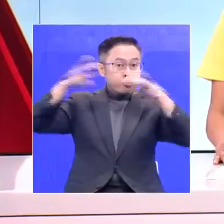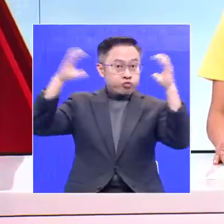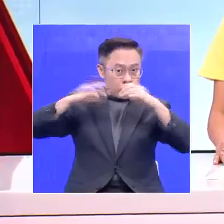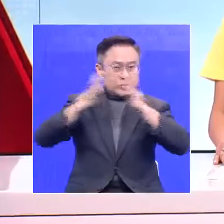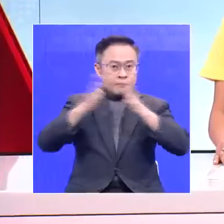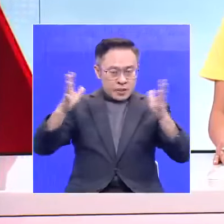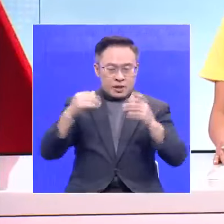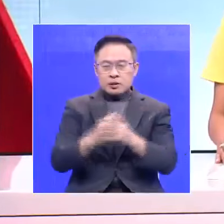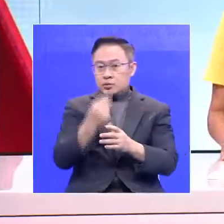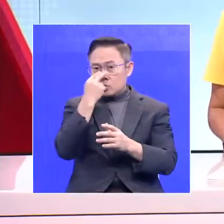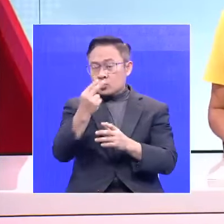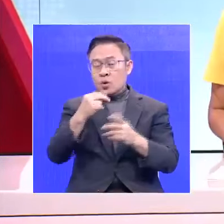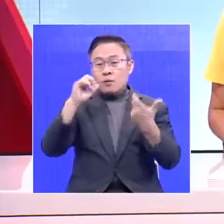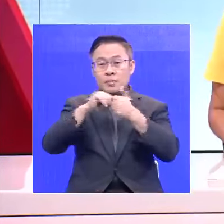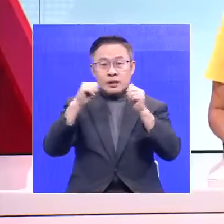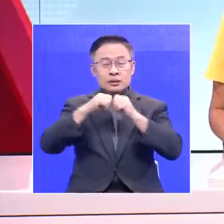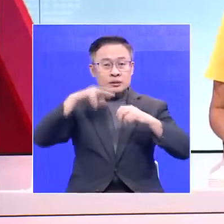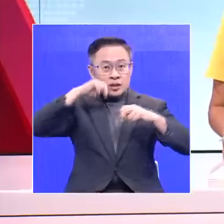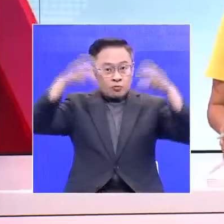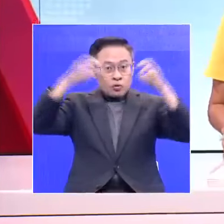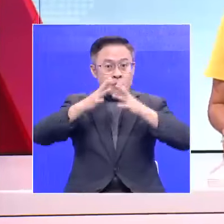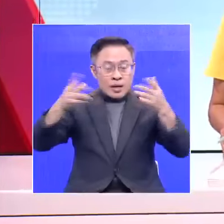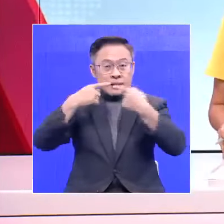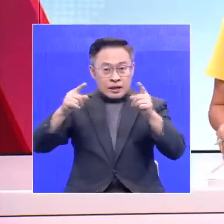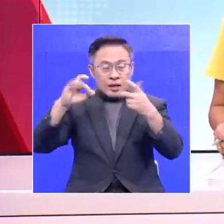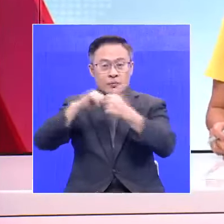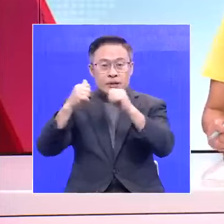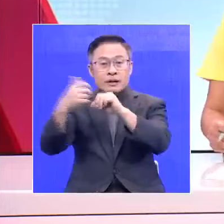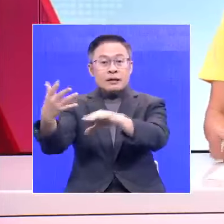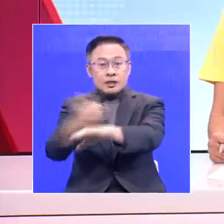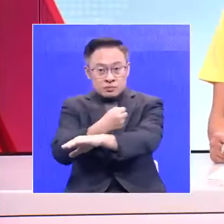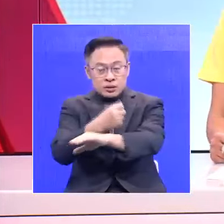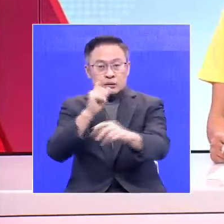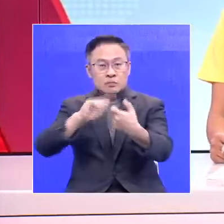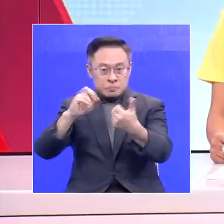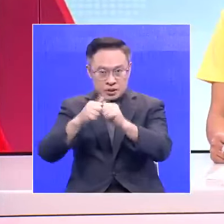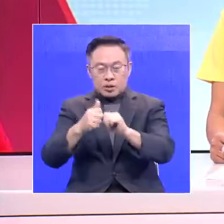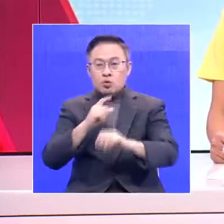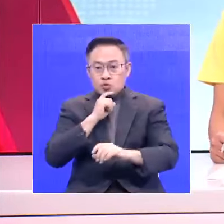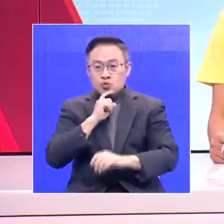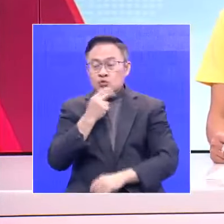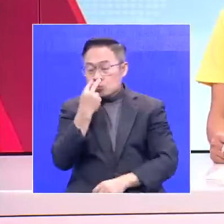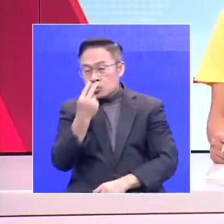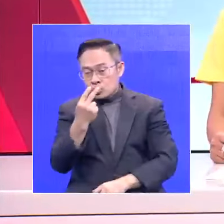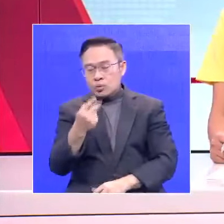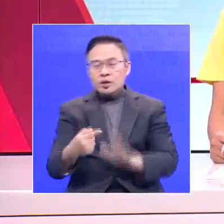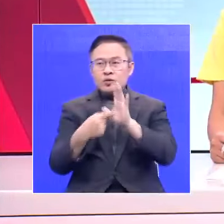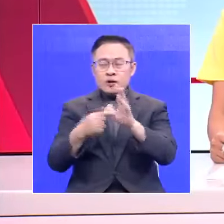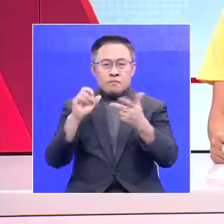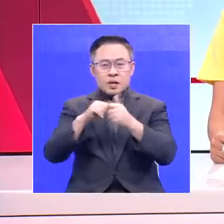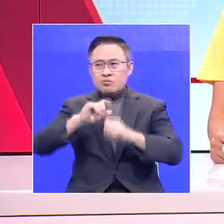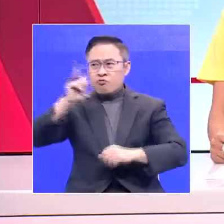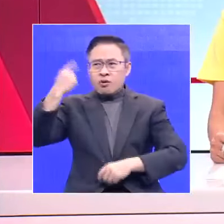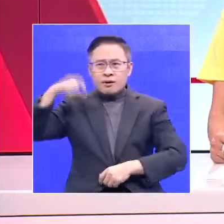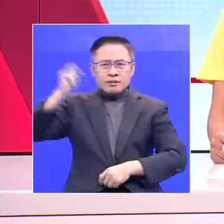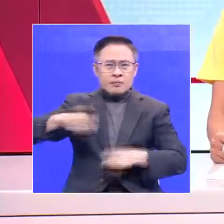ได้แค่ไหนก็อย่าลืมนะครับยังมีคดีค้างคากันอีกหลายคดีนะครับที่ยังต้องไปอาจจะบอกคดีต้องไปต่ อ